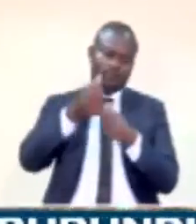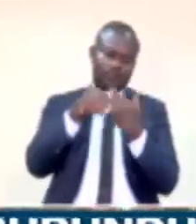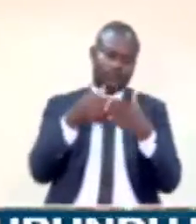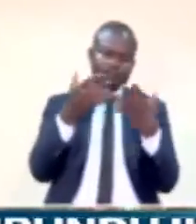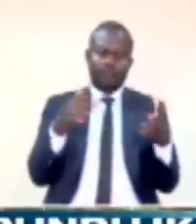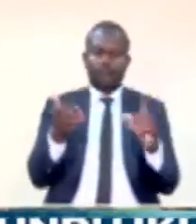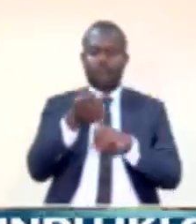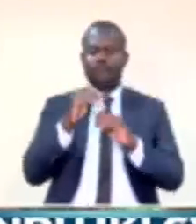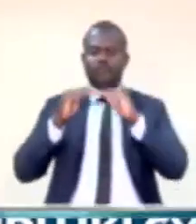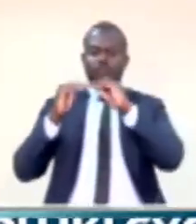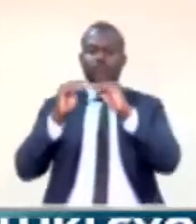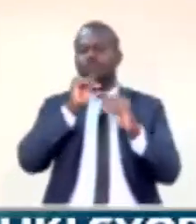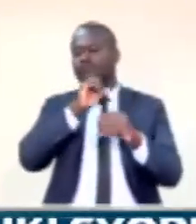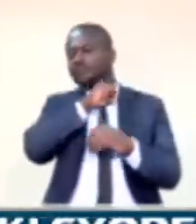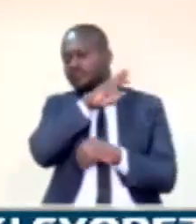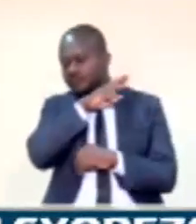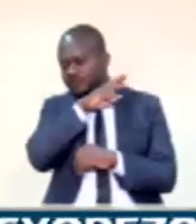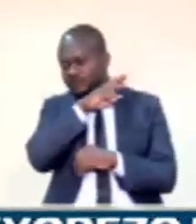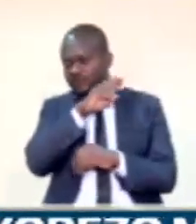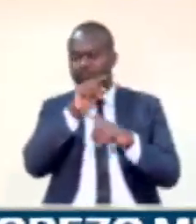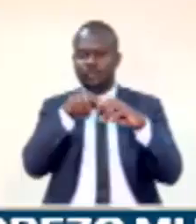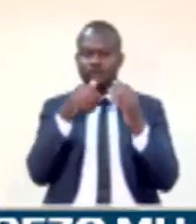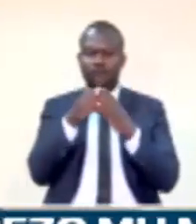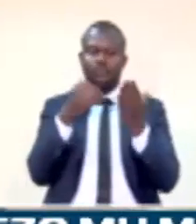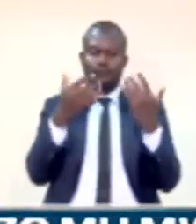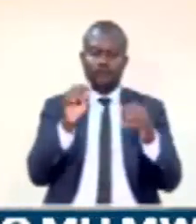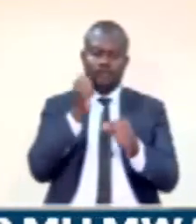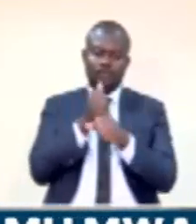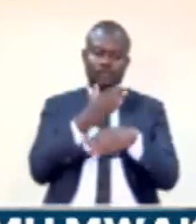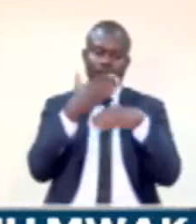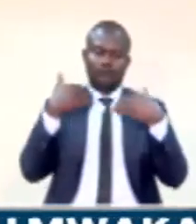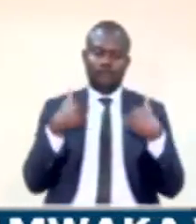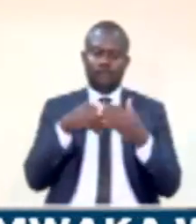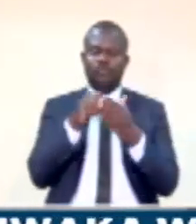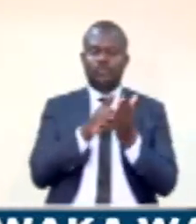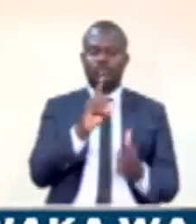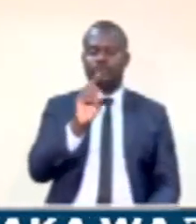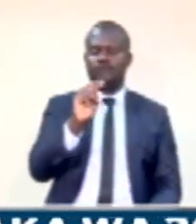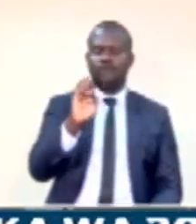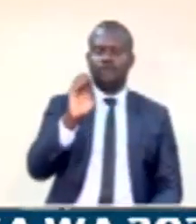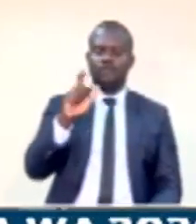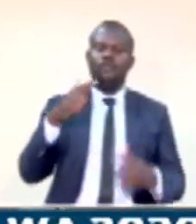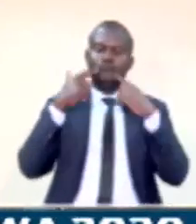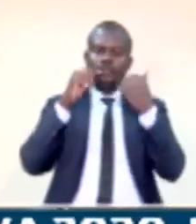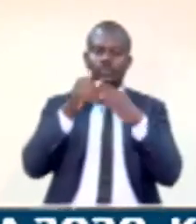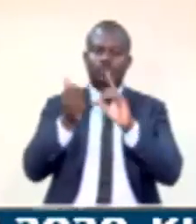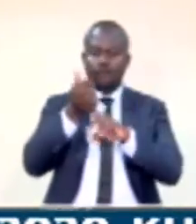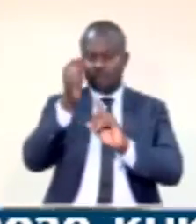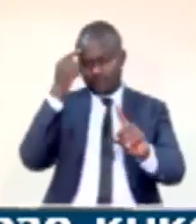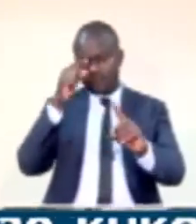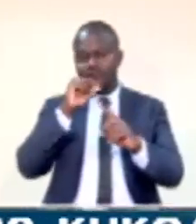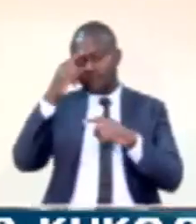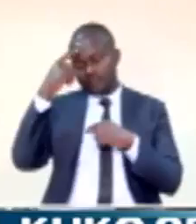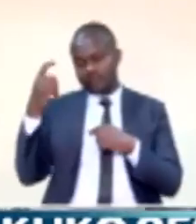ngo bazaba bageze ku rwego rwo kutanduza. Ashingiye ku bimaze gukorwa Minisitiri w'Ubuzima Dr. Daniel Ngamije avuga ko kugera kuri iyi ntego atari